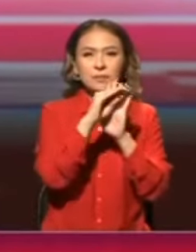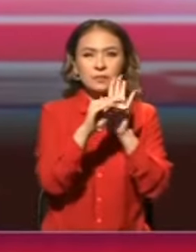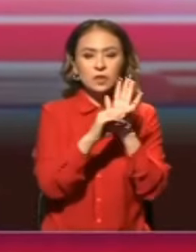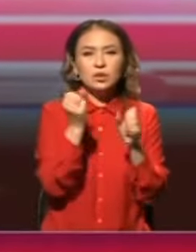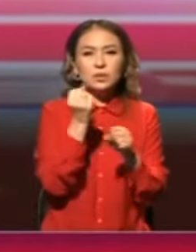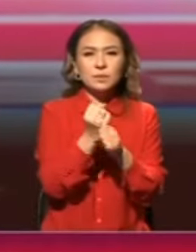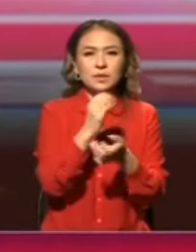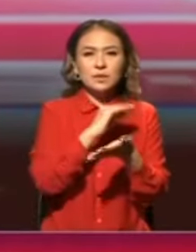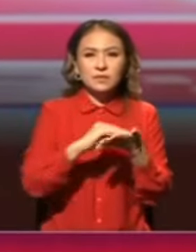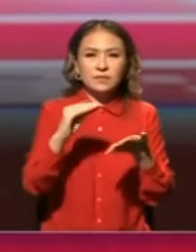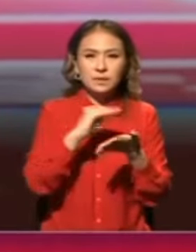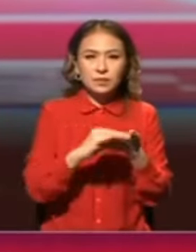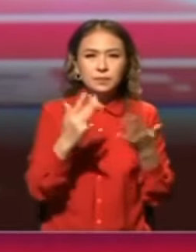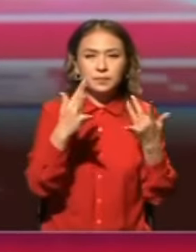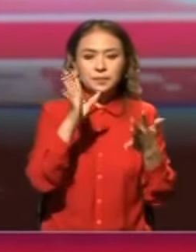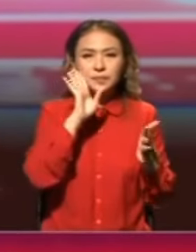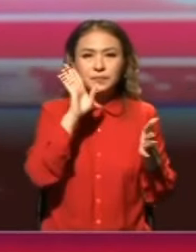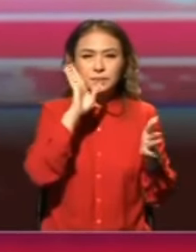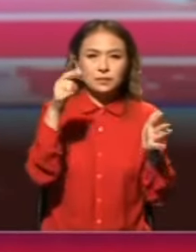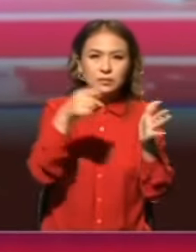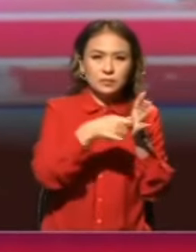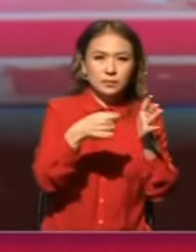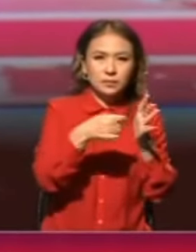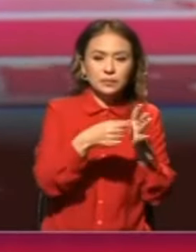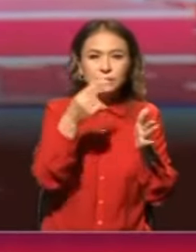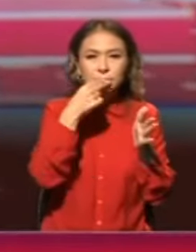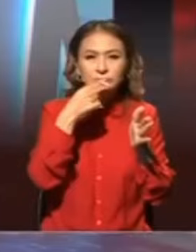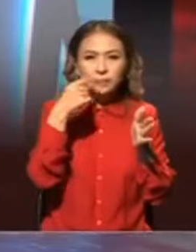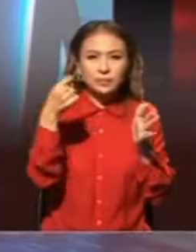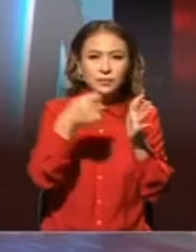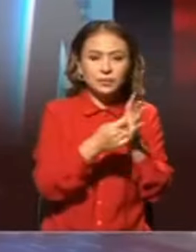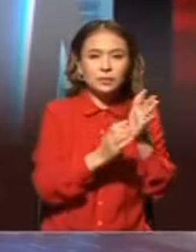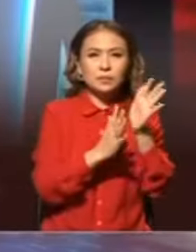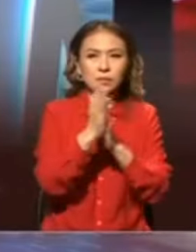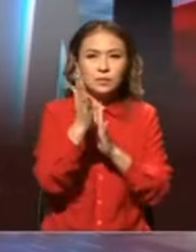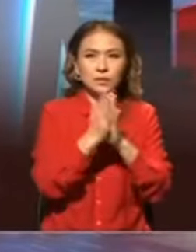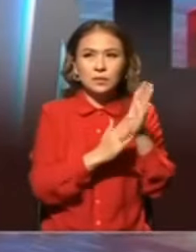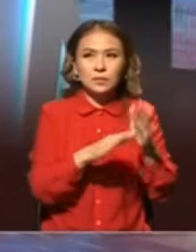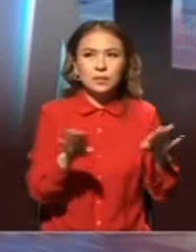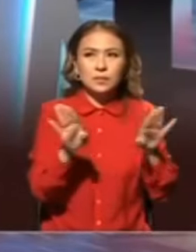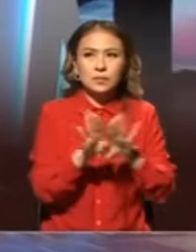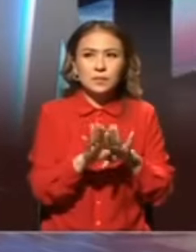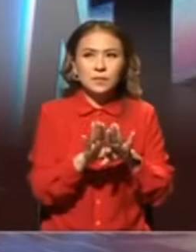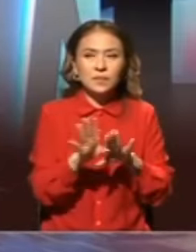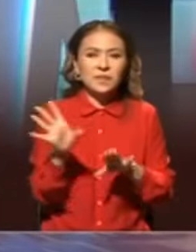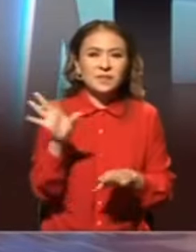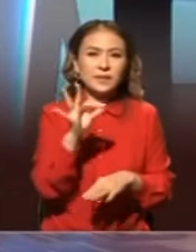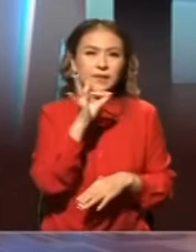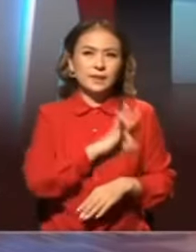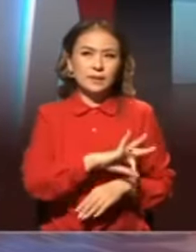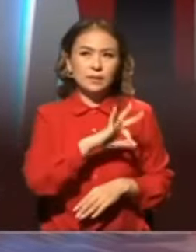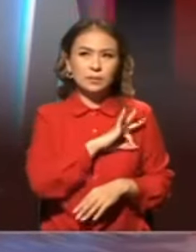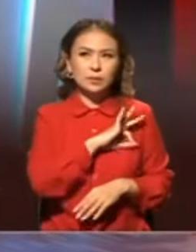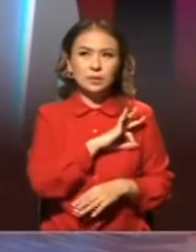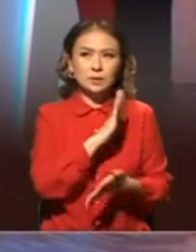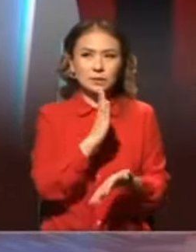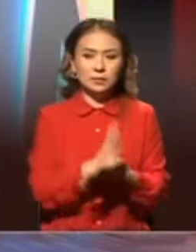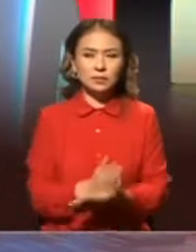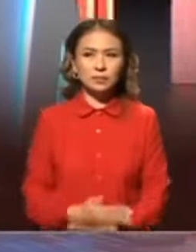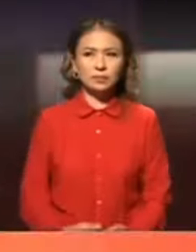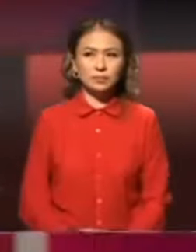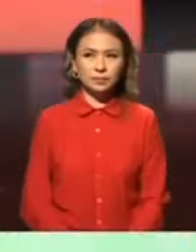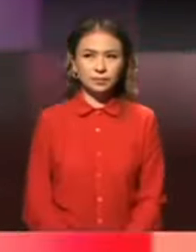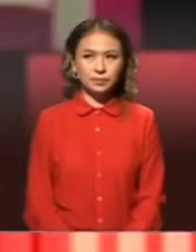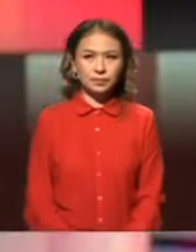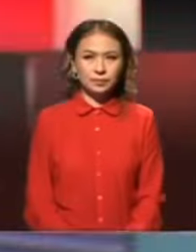жазылған. Мына күні мынандай суын бересің, мына уақытта жемін бересің, мына уақытта азығын бересің. Яғни ол тиімділікті арттырады. Осыған